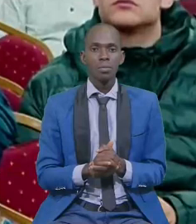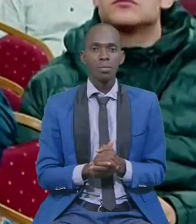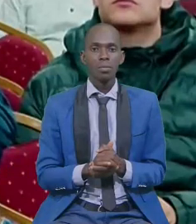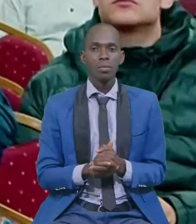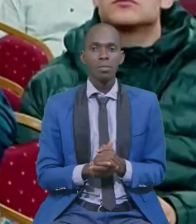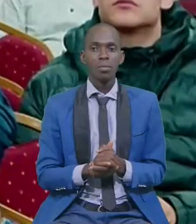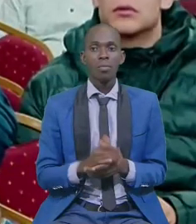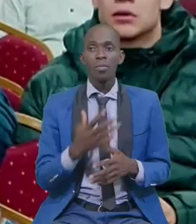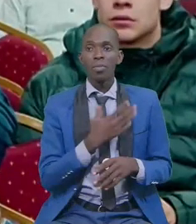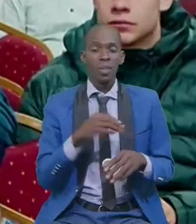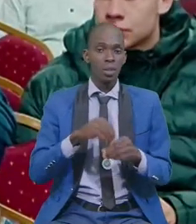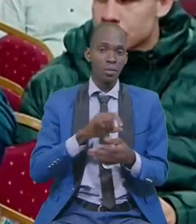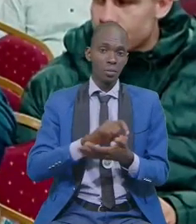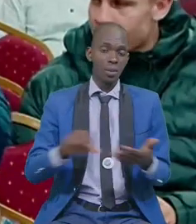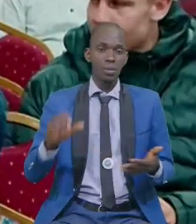15.